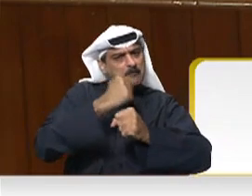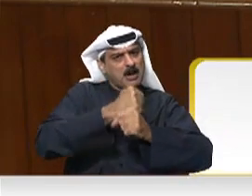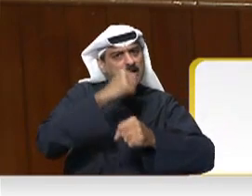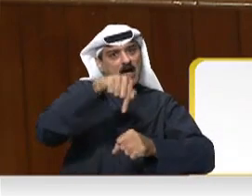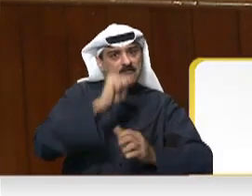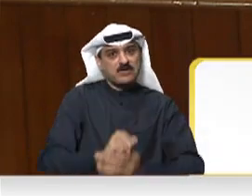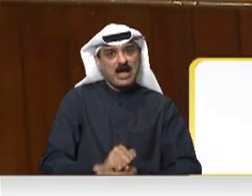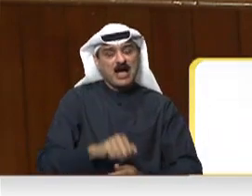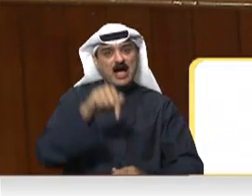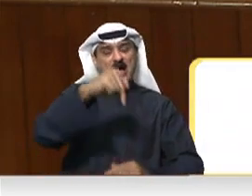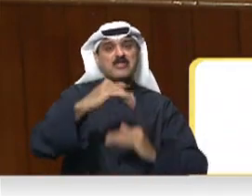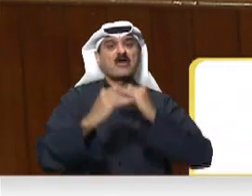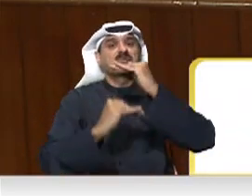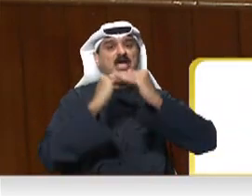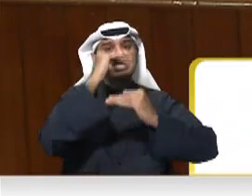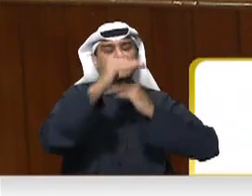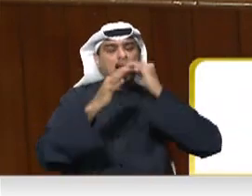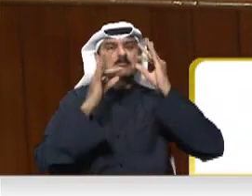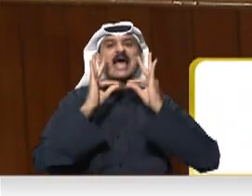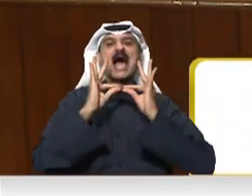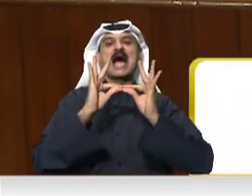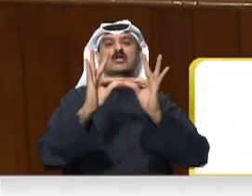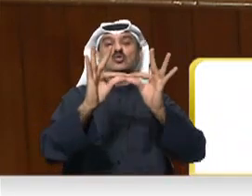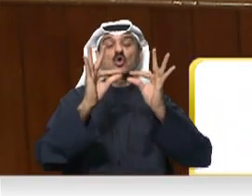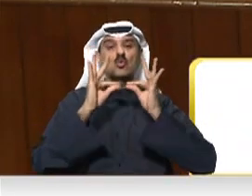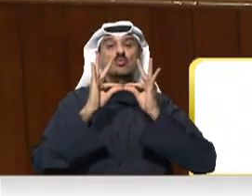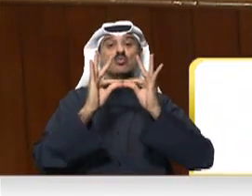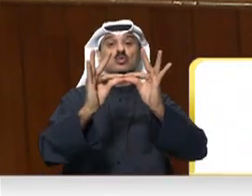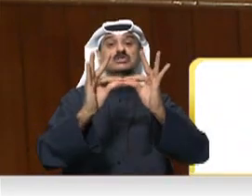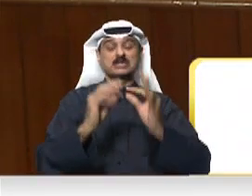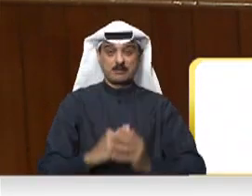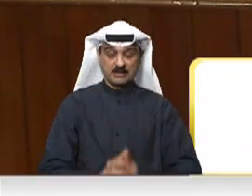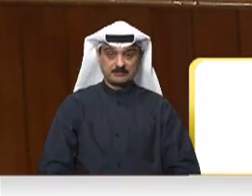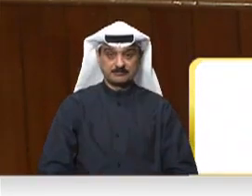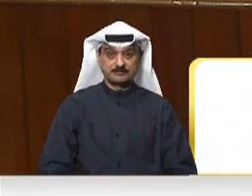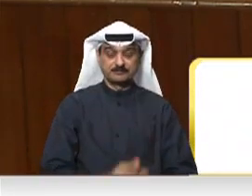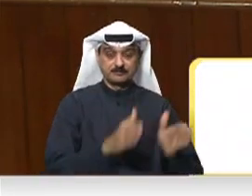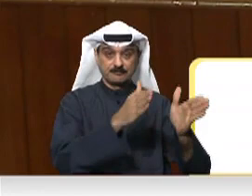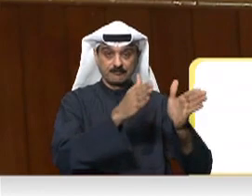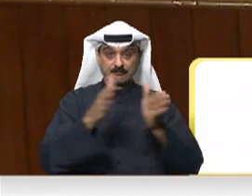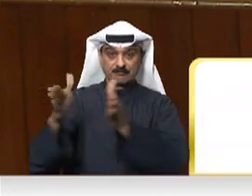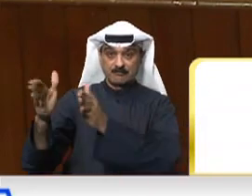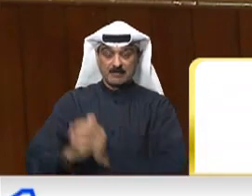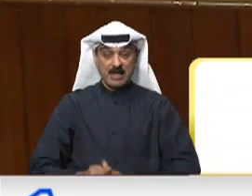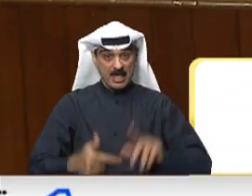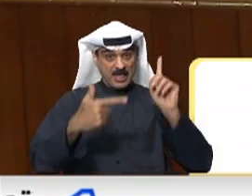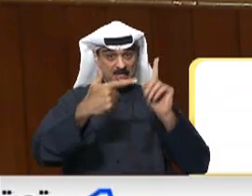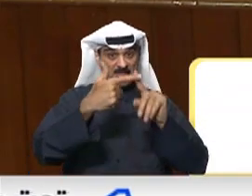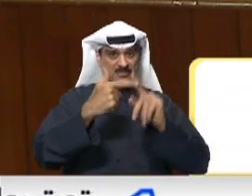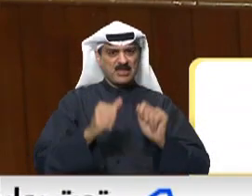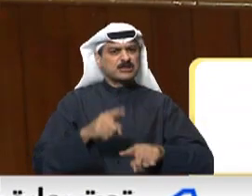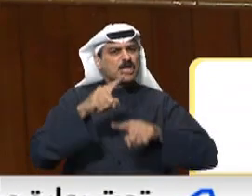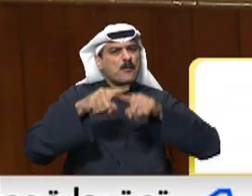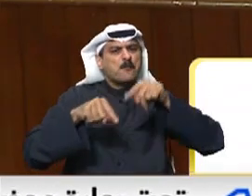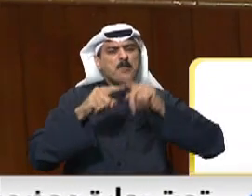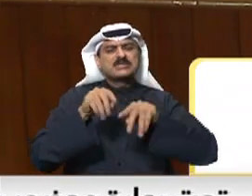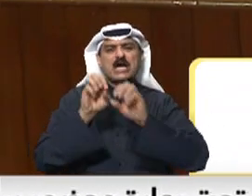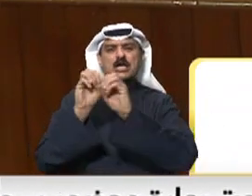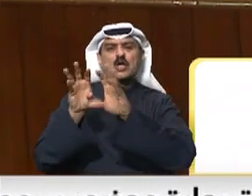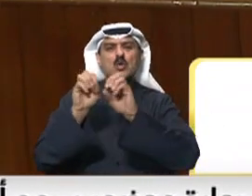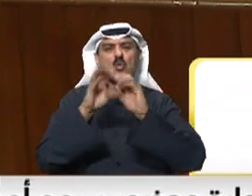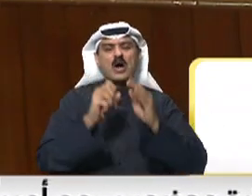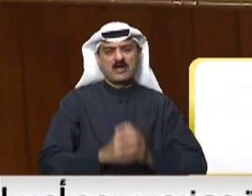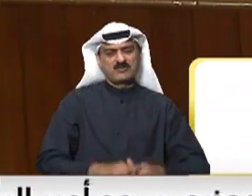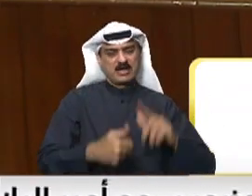بتقديم التنمية المستدامة وأجندة 2030. بالطبع تحدثت عن تحديات عديدة، من بين